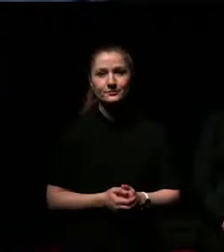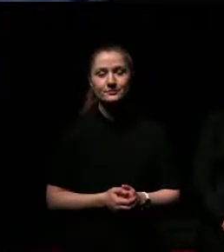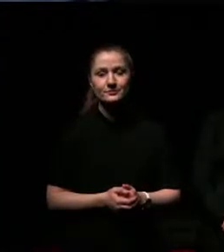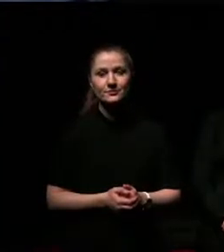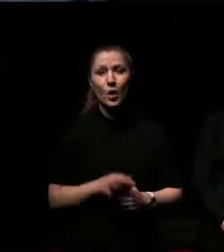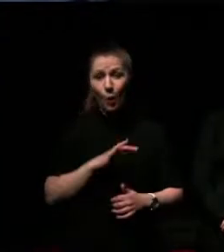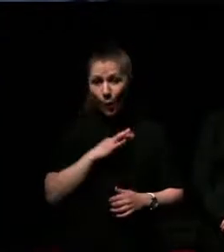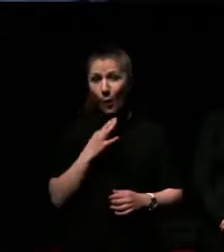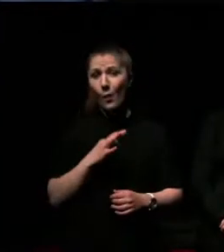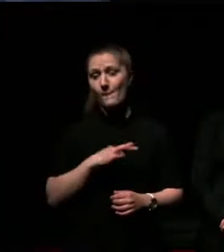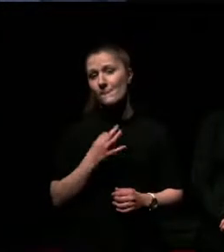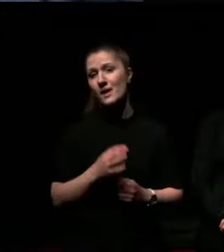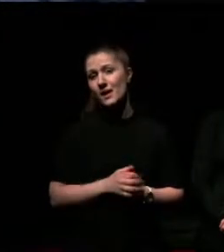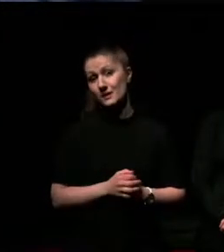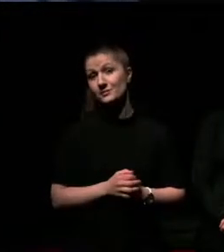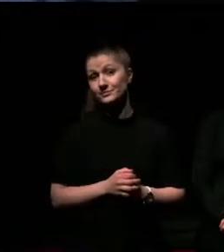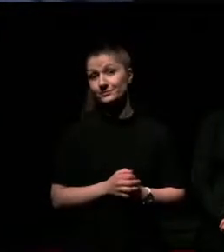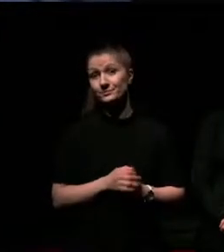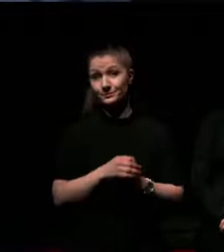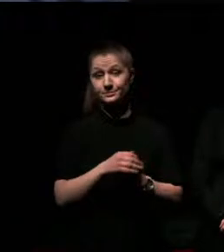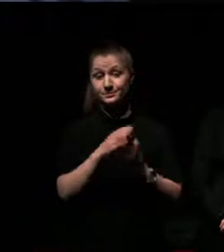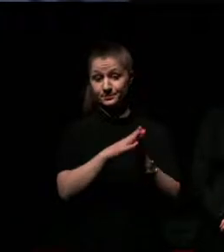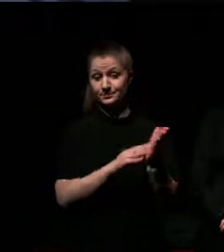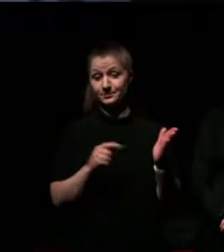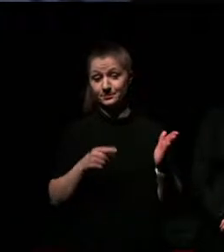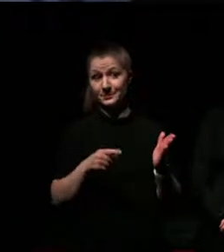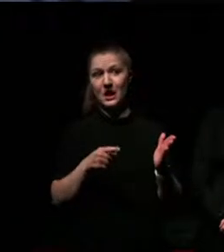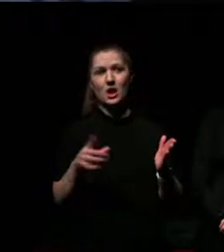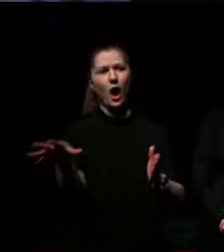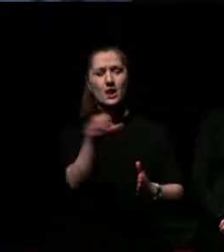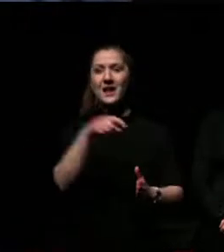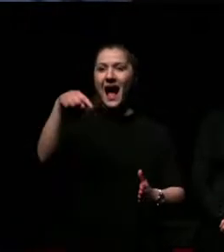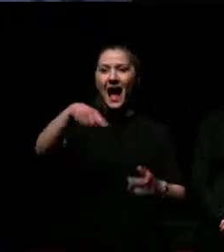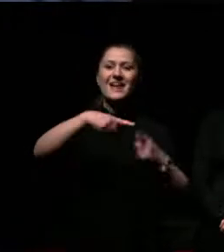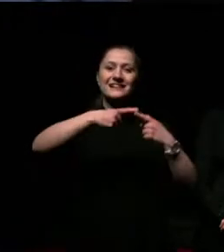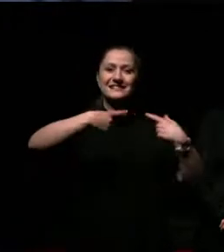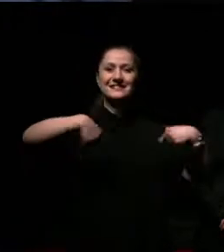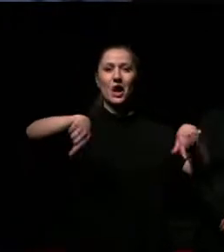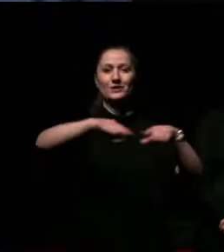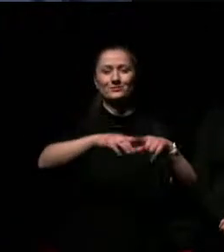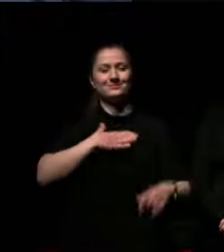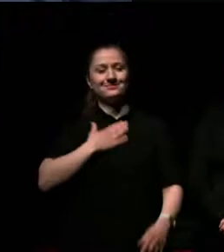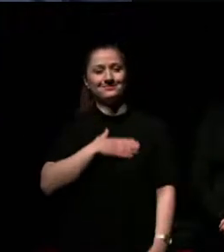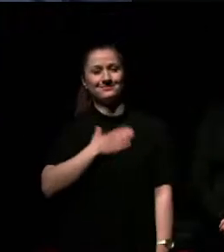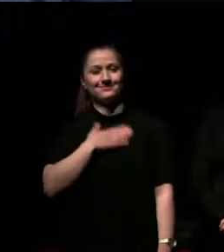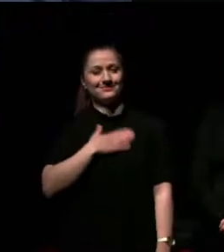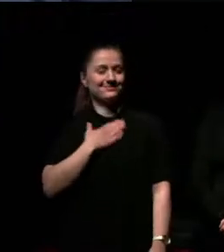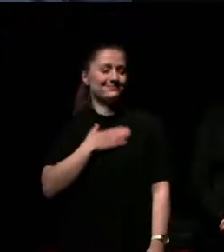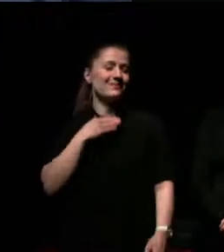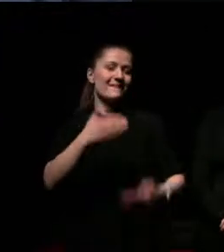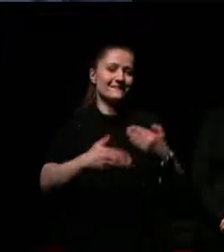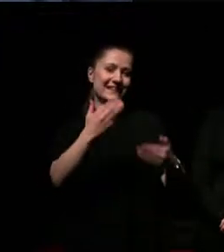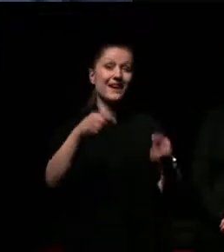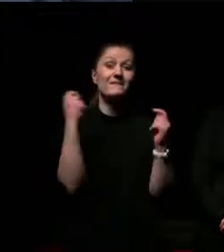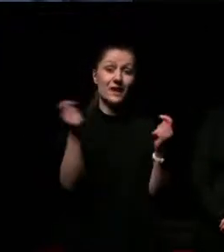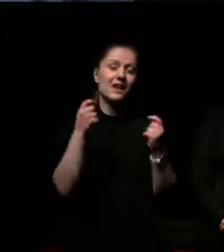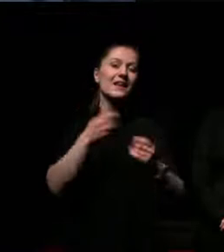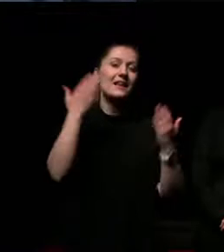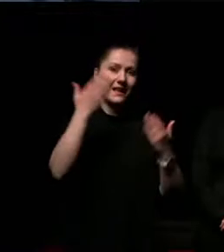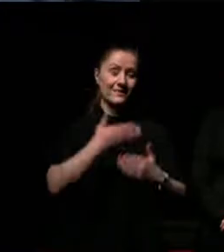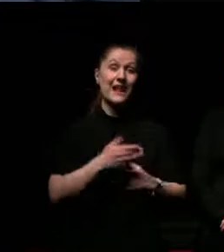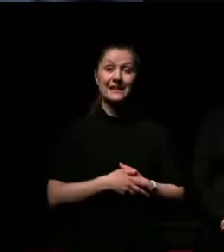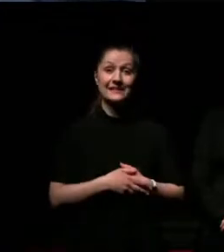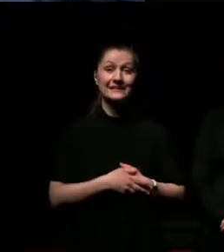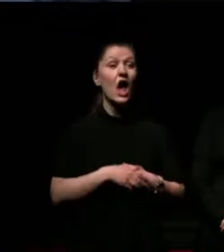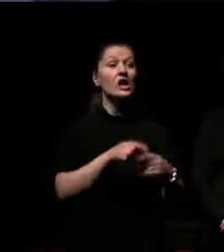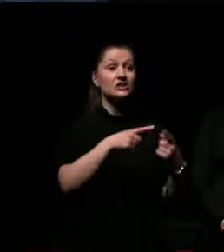Vi håper med det at alle her i salen koser seg videre med feiringen i kveld, både i